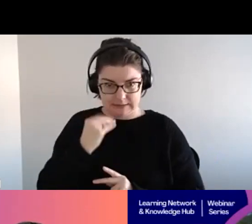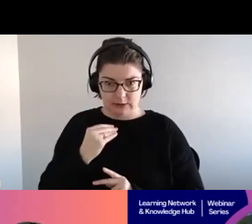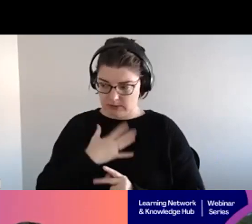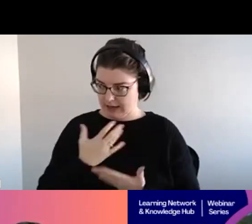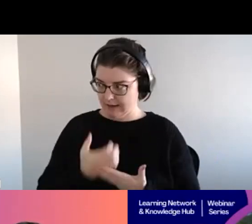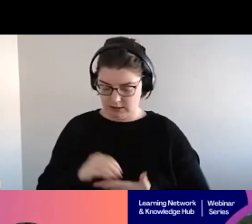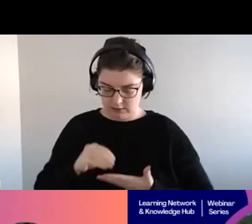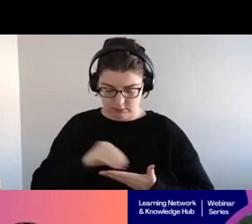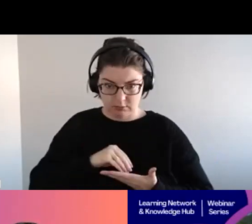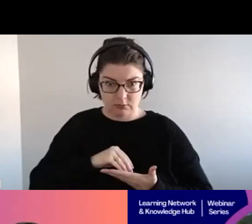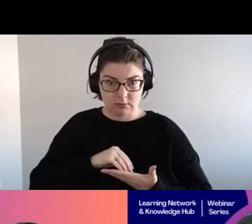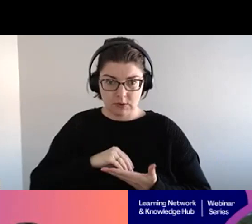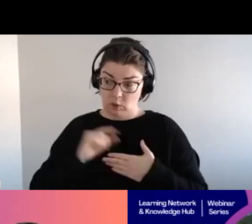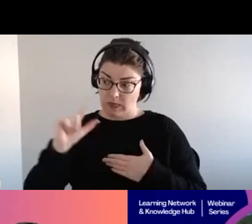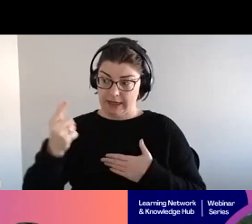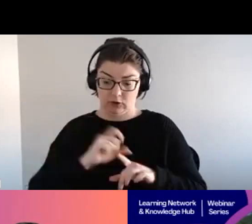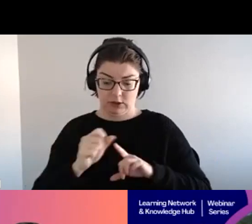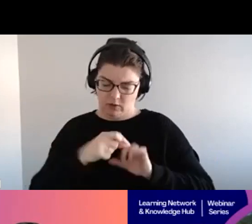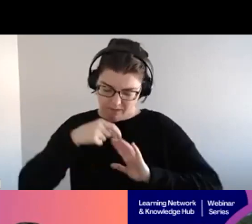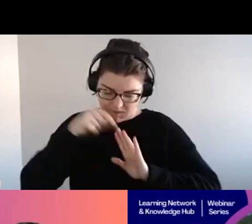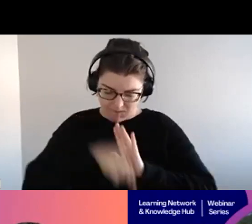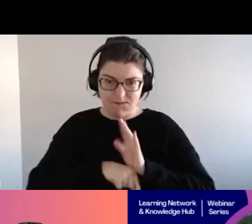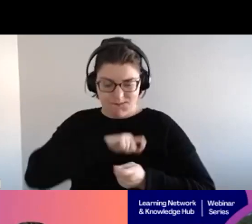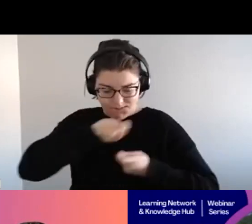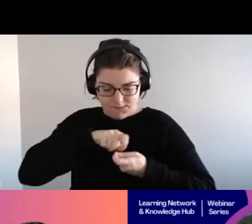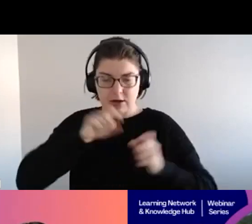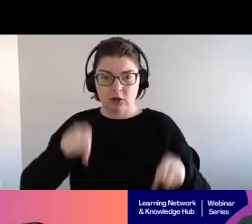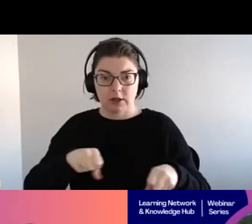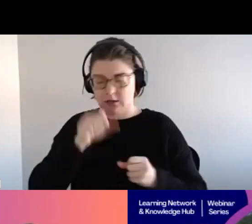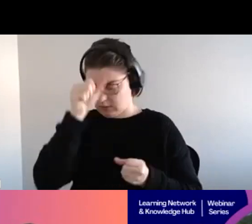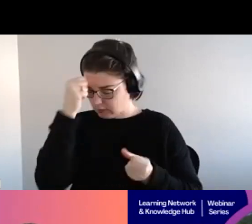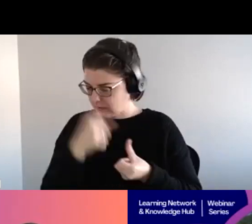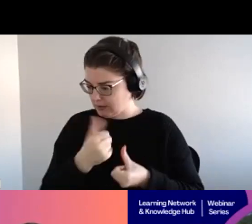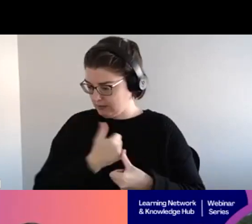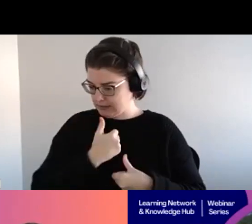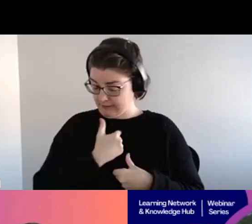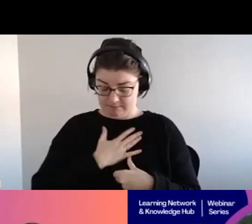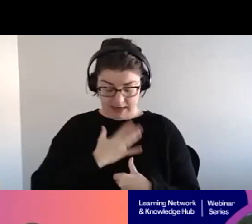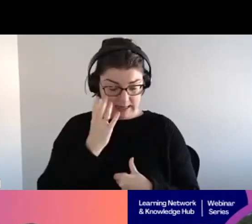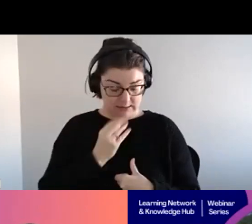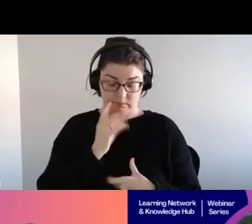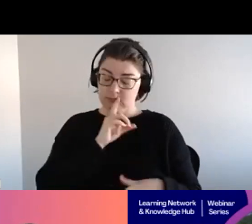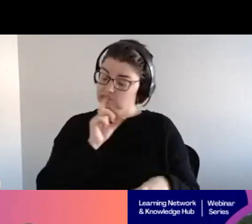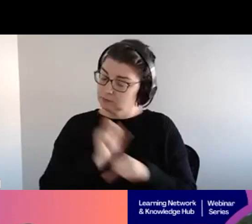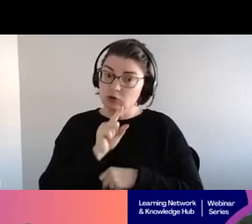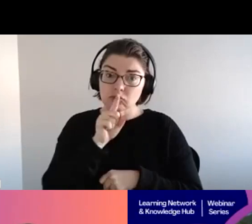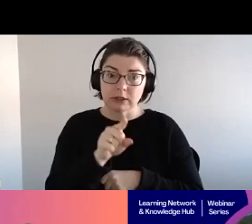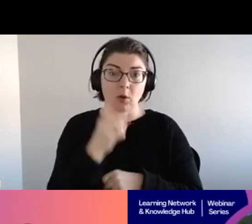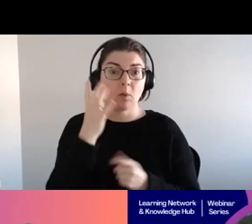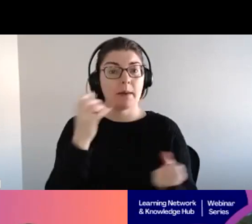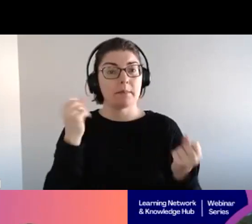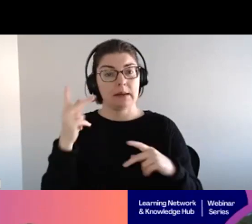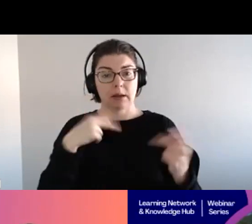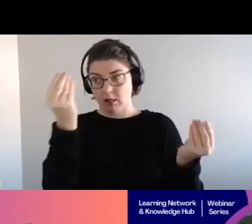gardé un journal de tout ce qu'elle vivait afin de présenter ça comme preuve donc documenter et je voulais